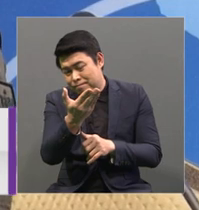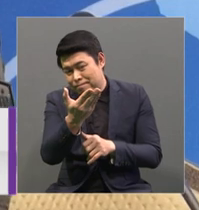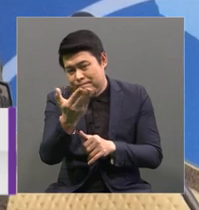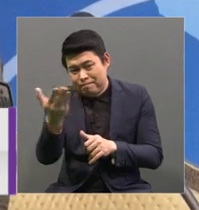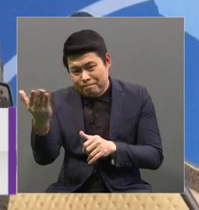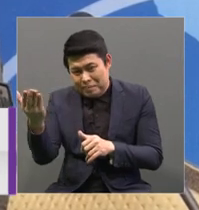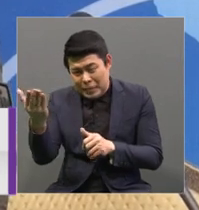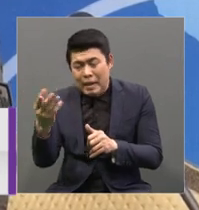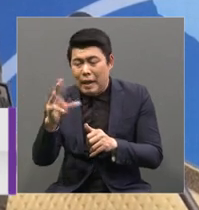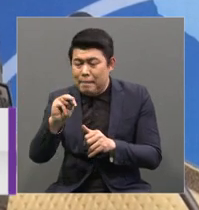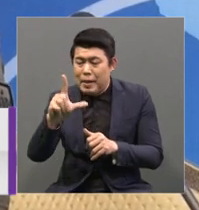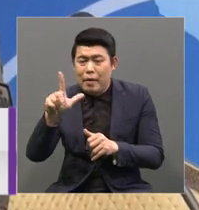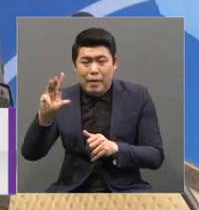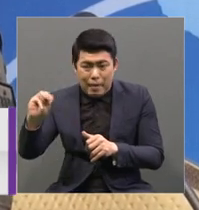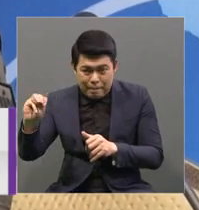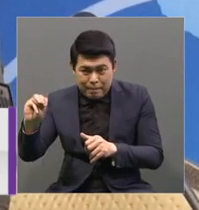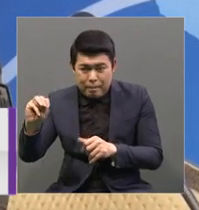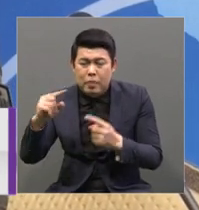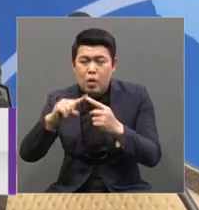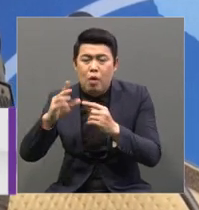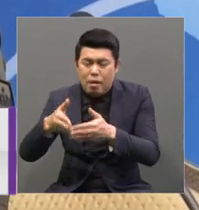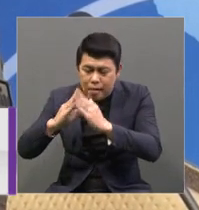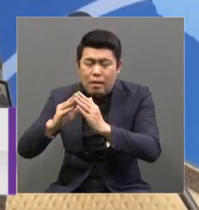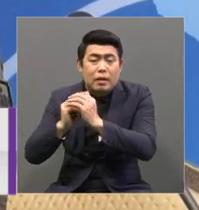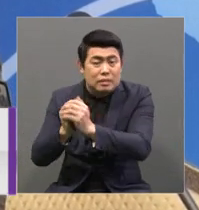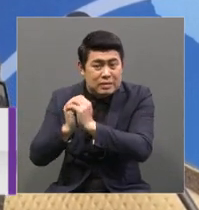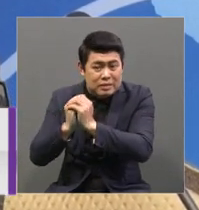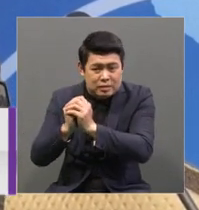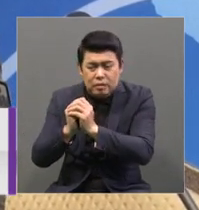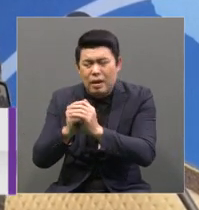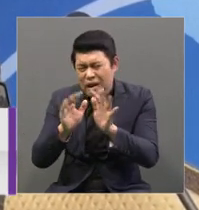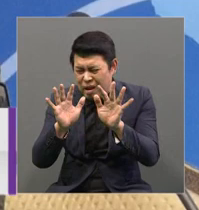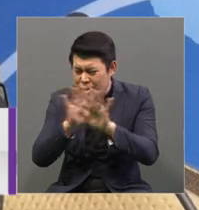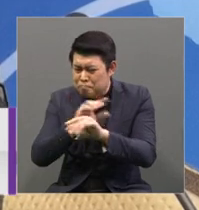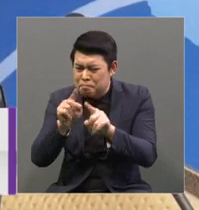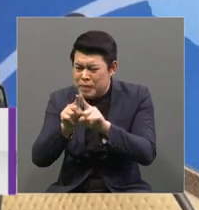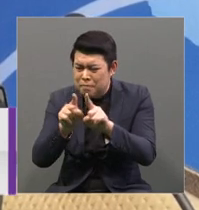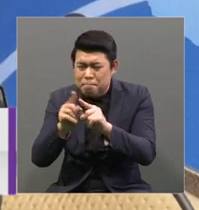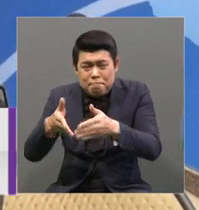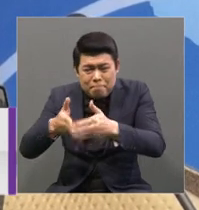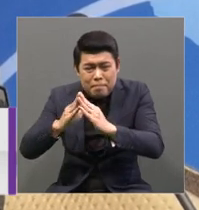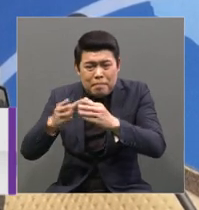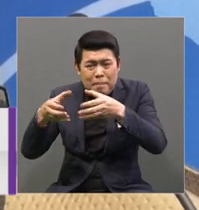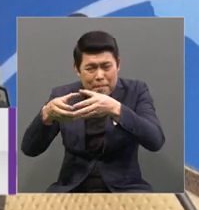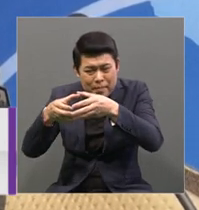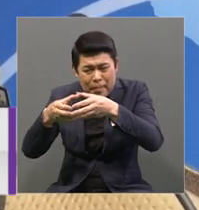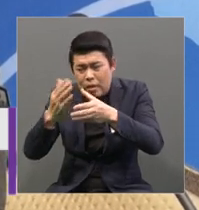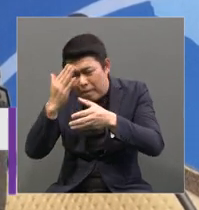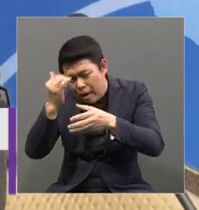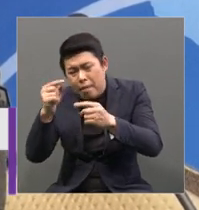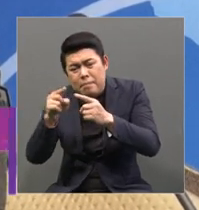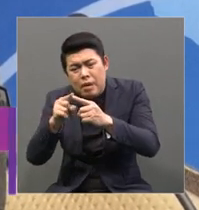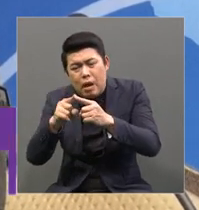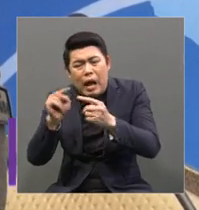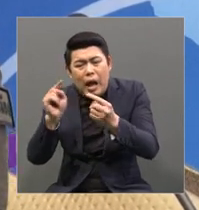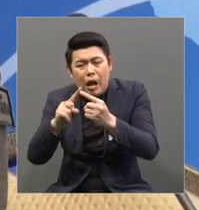ร MLM เป็นองค์กรที่ตั้งขึ้นที่ประเทศจีนลักษณะของการตั้งองค์กรนี้ขึ้นมาเพื่อมีการเอ